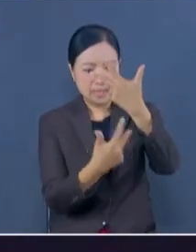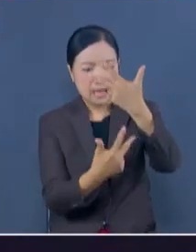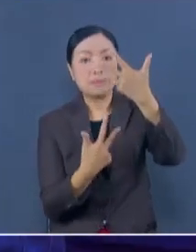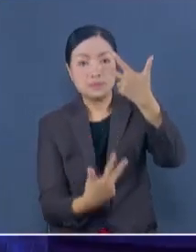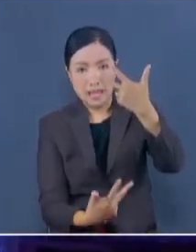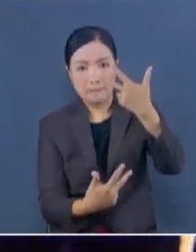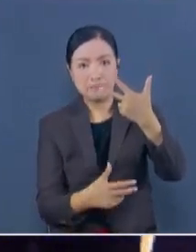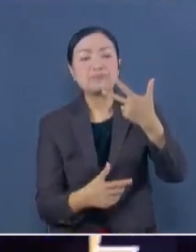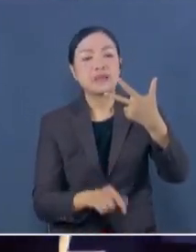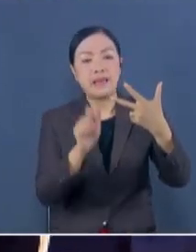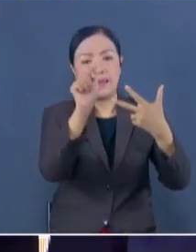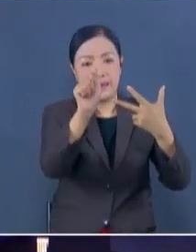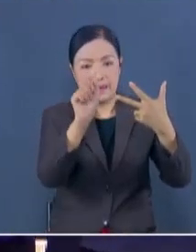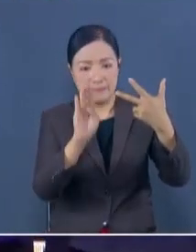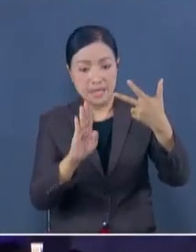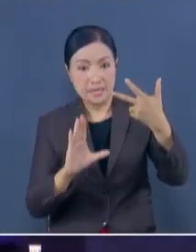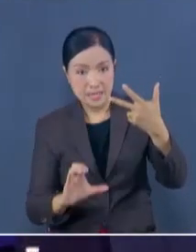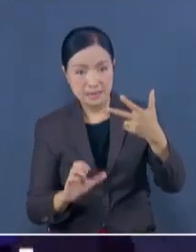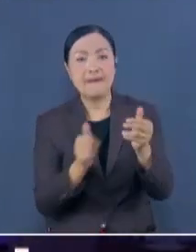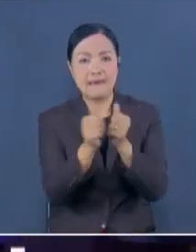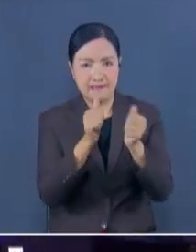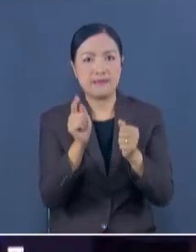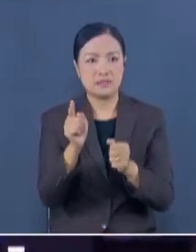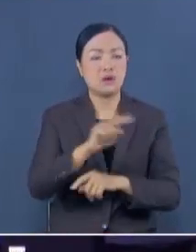ฟุตบอลคลับนะครับจะจัดขึ้นวันเสาร์หน้าครับเสาร์ที่5